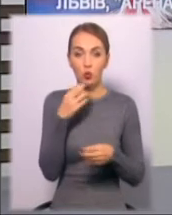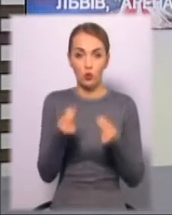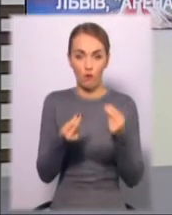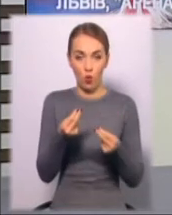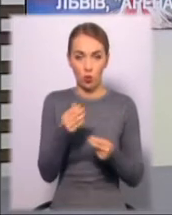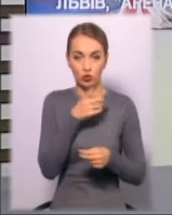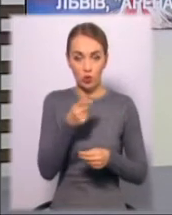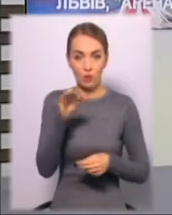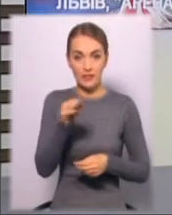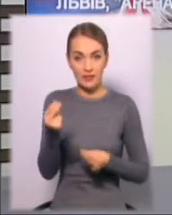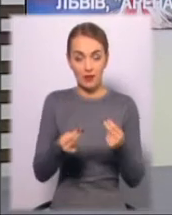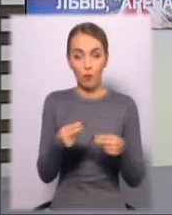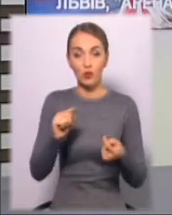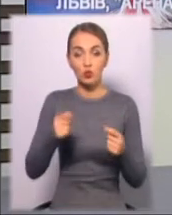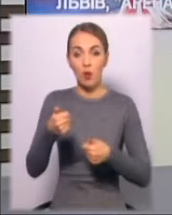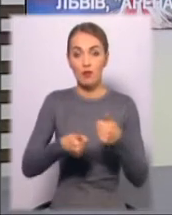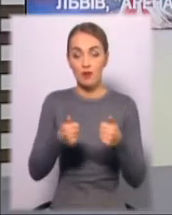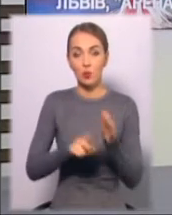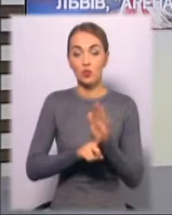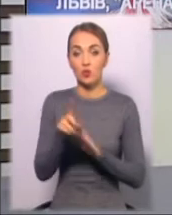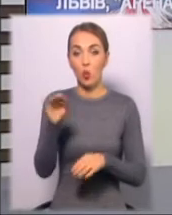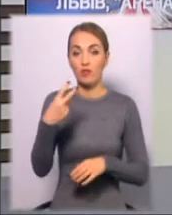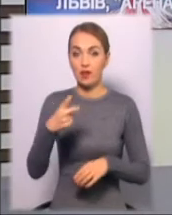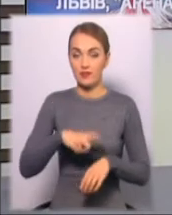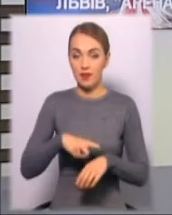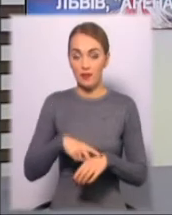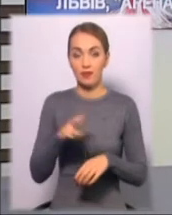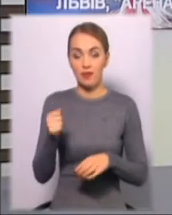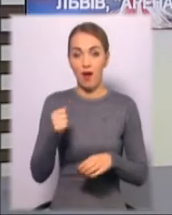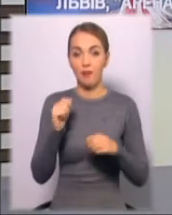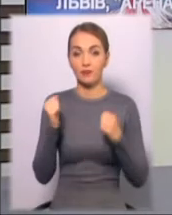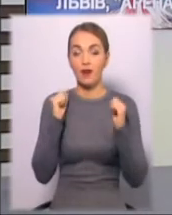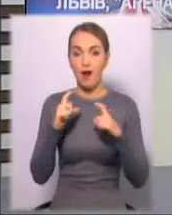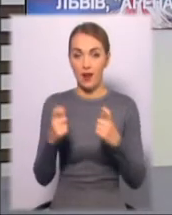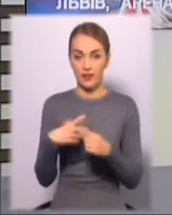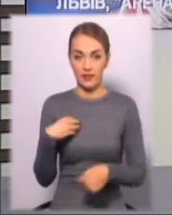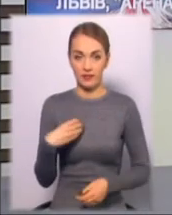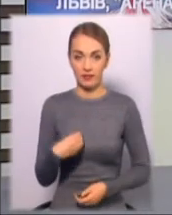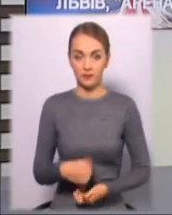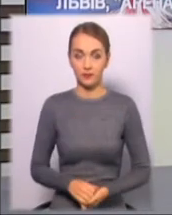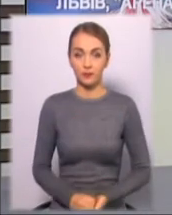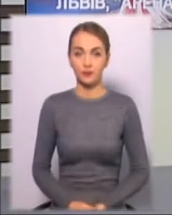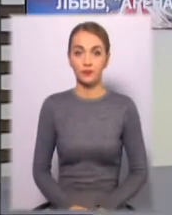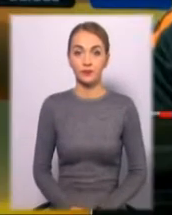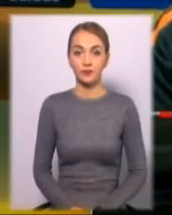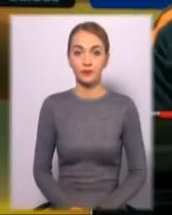офіційних іграх. Протистояння, нагадаємо, розпочнеться о 20-й на арені Львів.